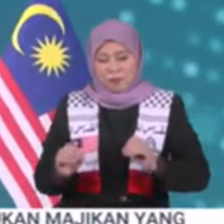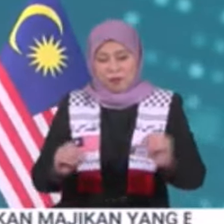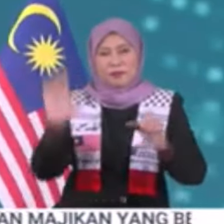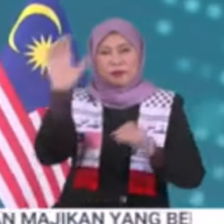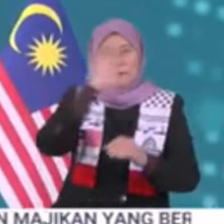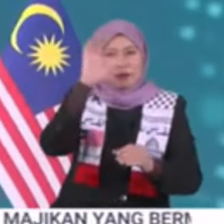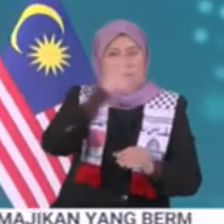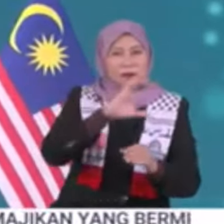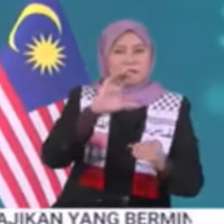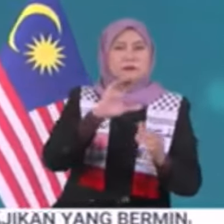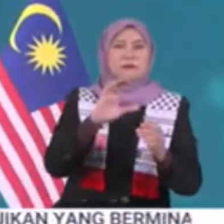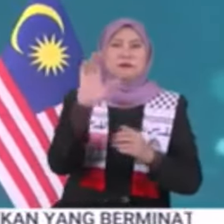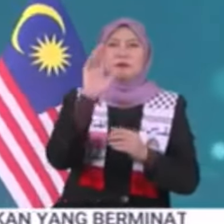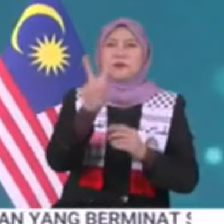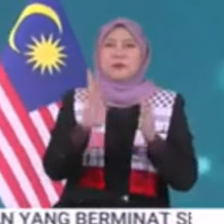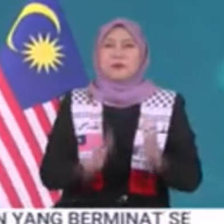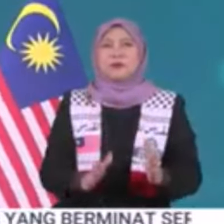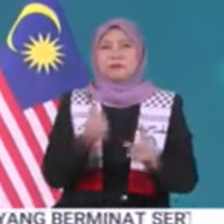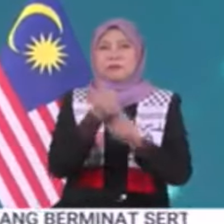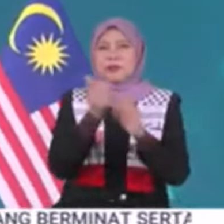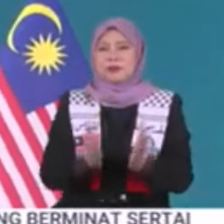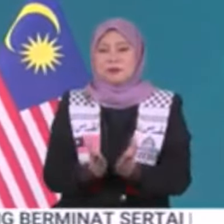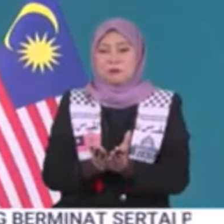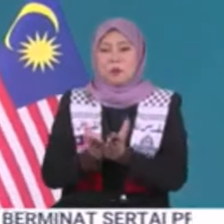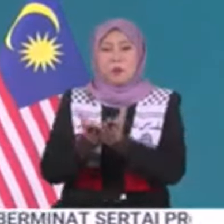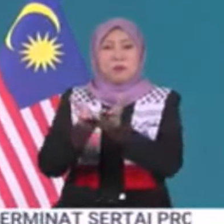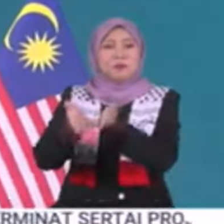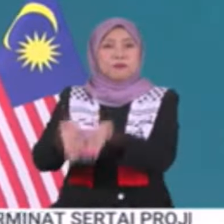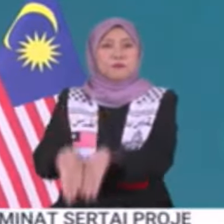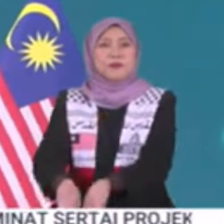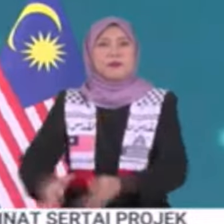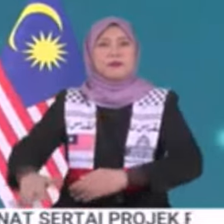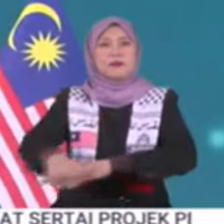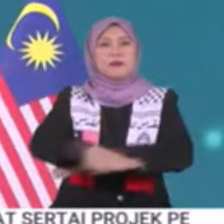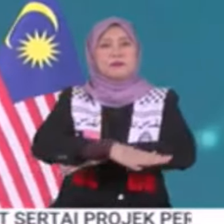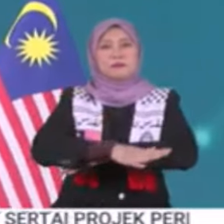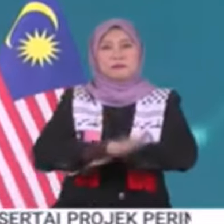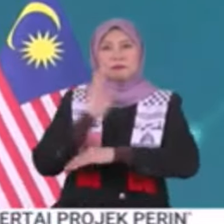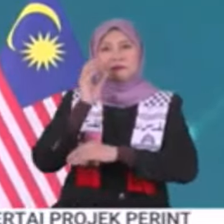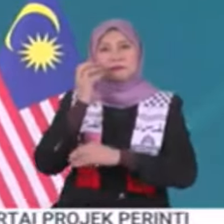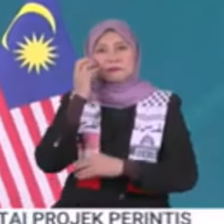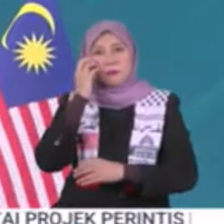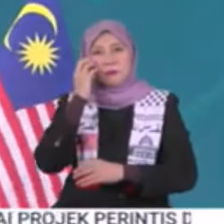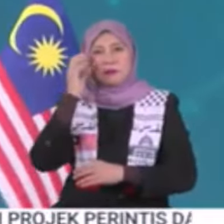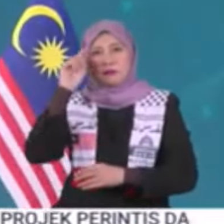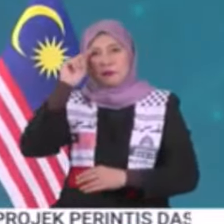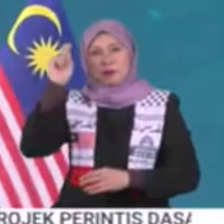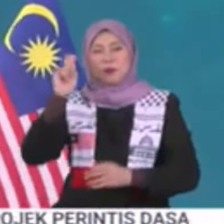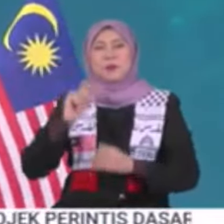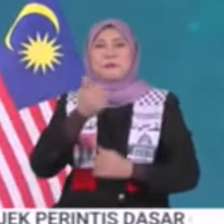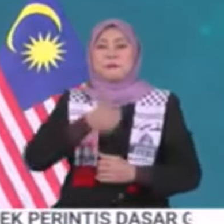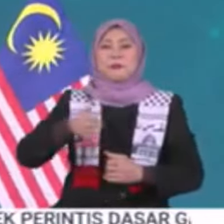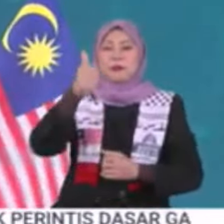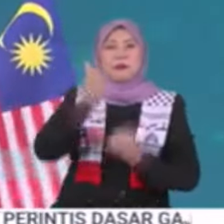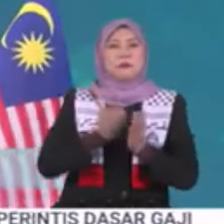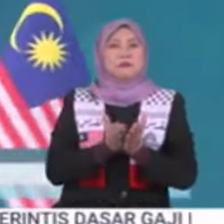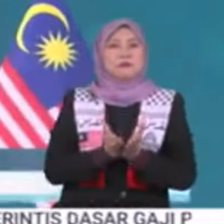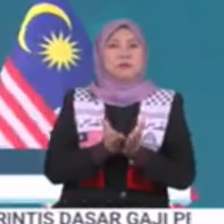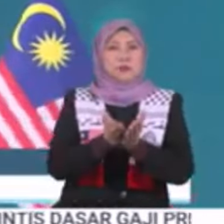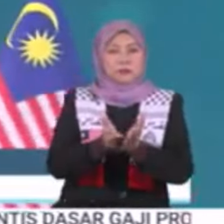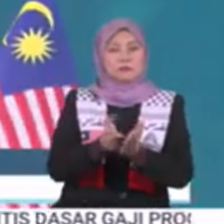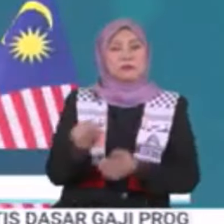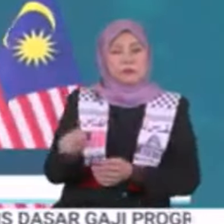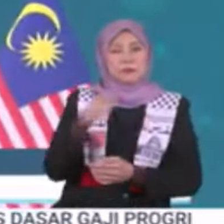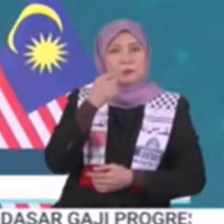Operasi cari laman bagi mencari dua lagi mangsa bot karam di perairan Kemaman diteruskan pagi tadi. Pengarah Zon Maritim Kemaman, Arifin